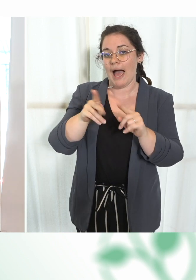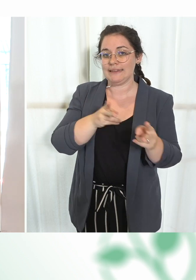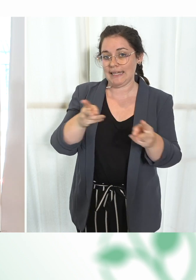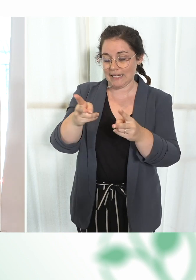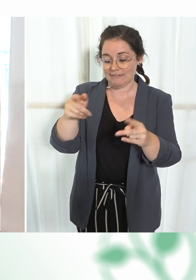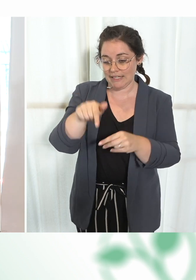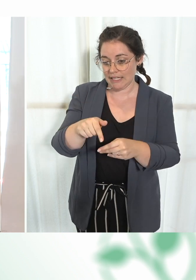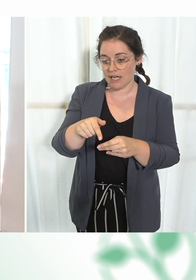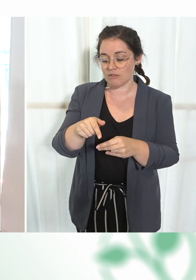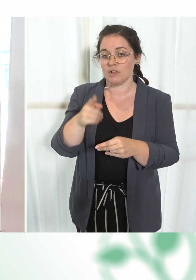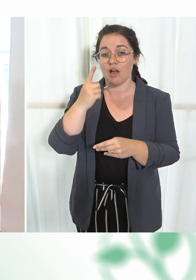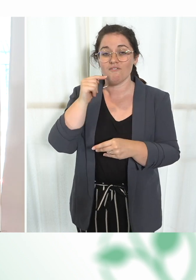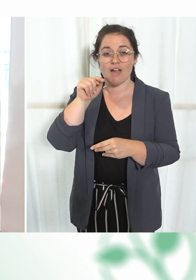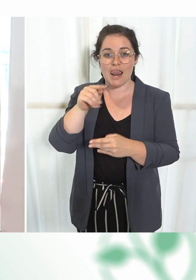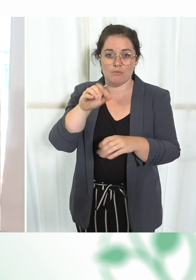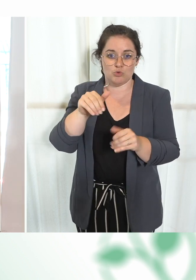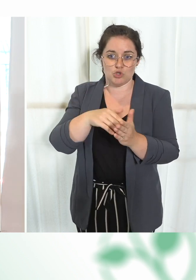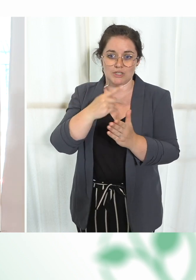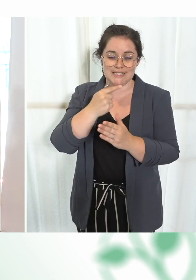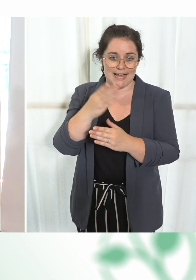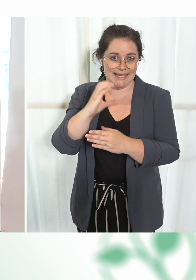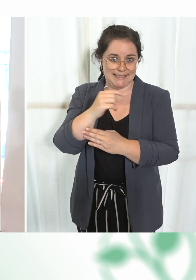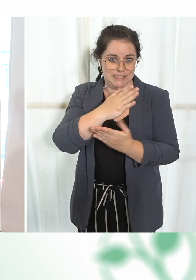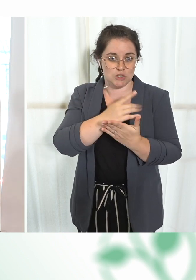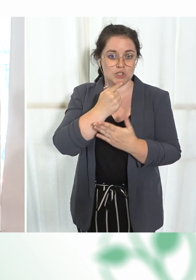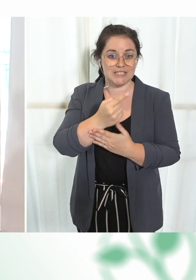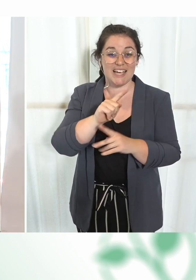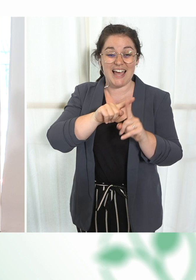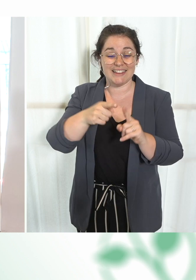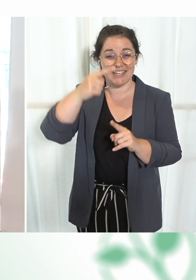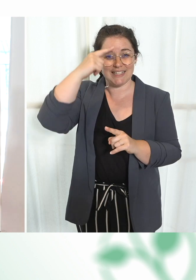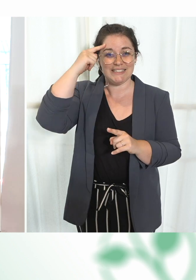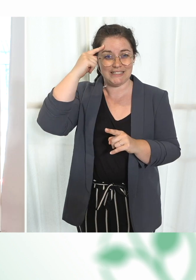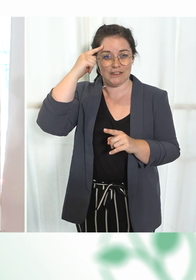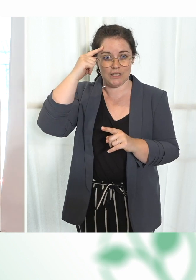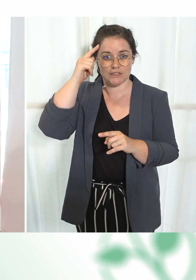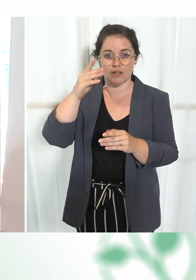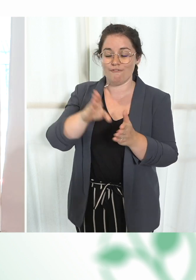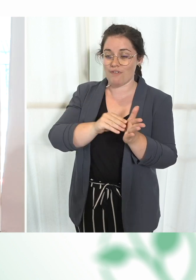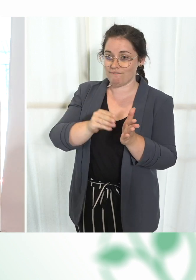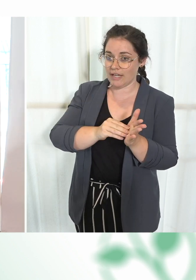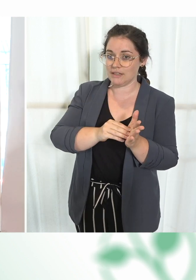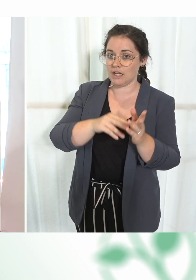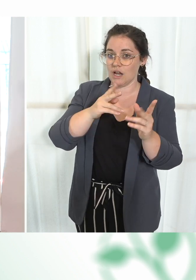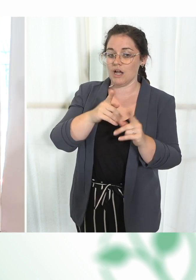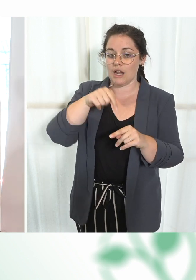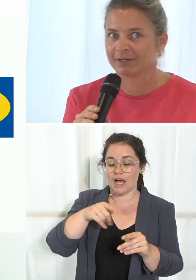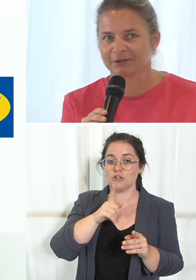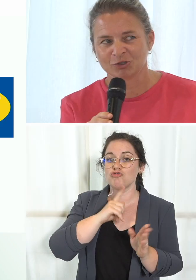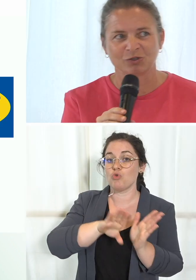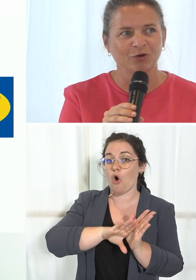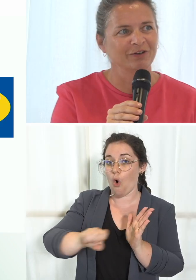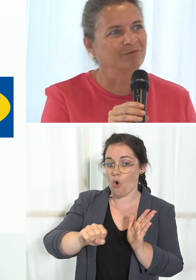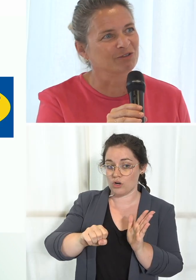sind, weil man muss natürlich, wie der Christian schon gesagt hat, andere Sinneseindrücke nehmen. Man kann sich ja bei uns nur online bewerben bei IKEA